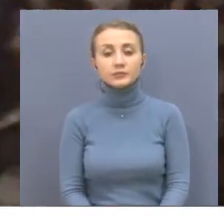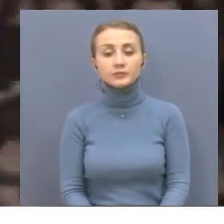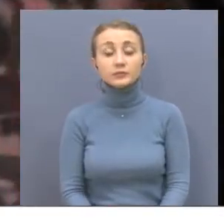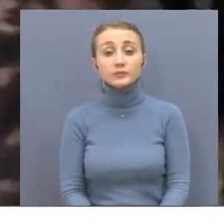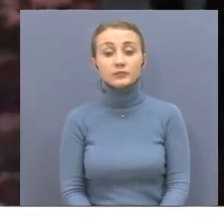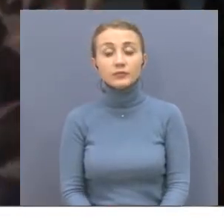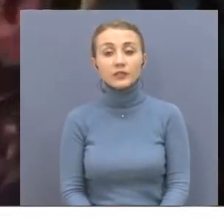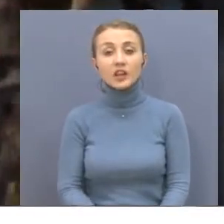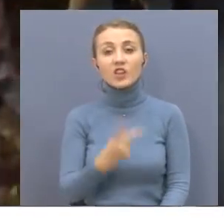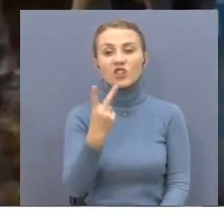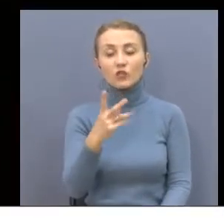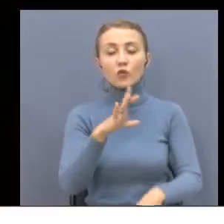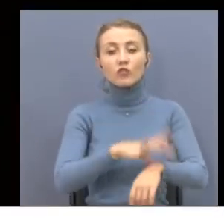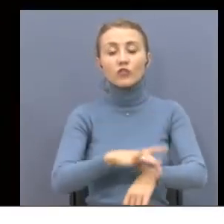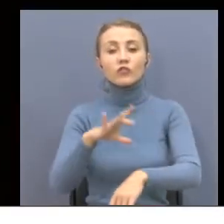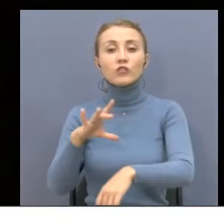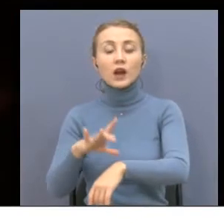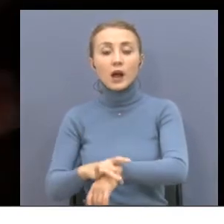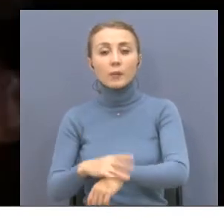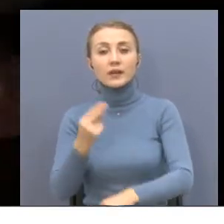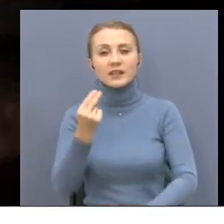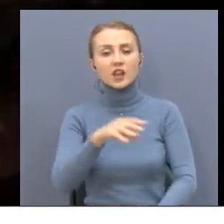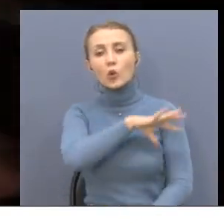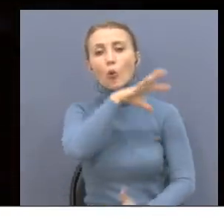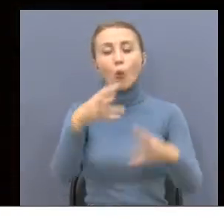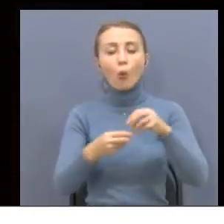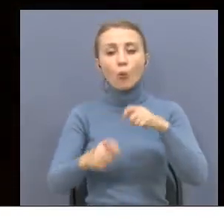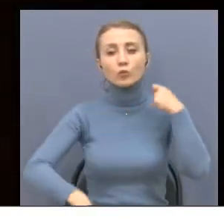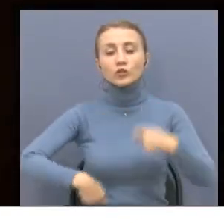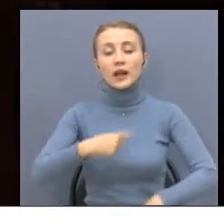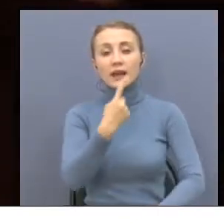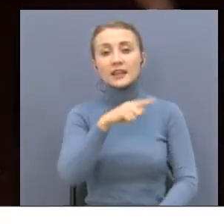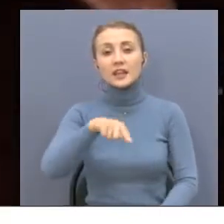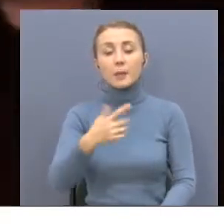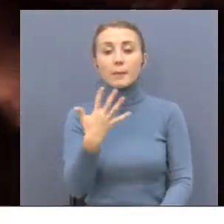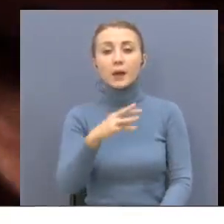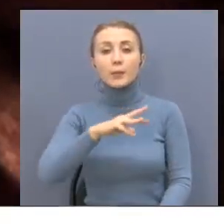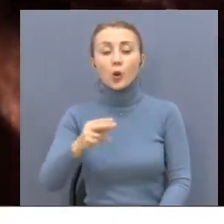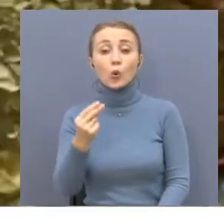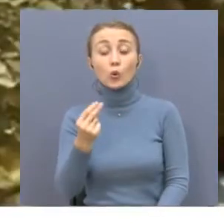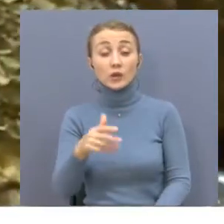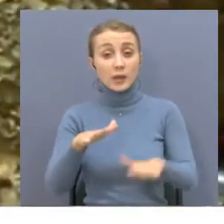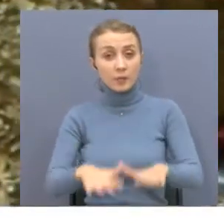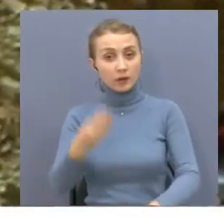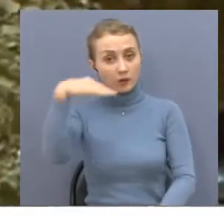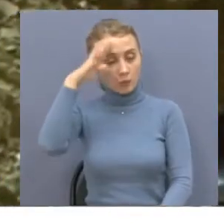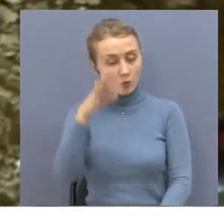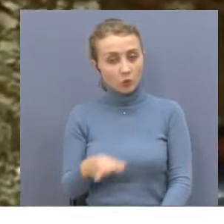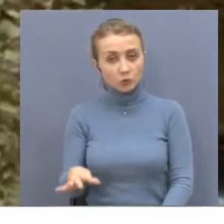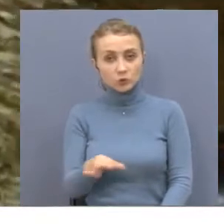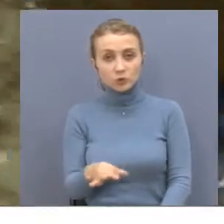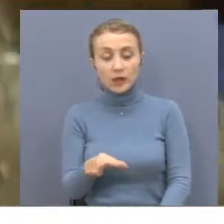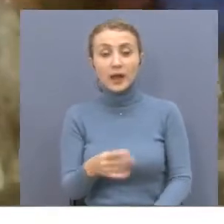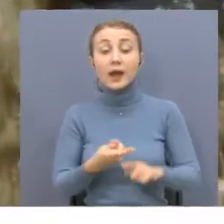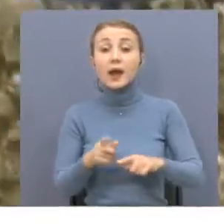келген шығын 1,5 миллион тенгеден асты. Еске сала кетейік, Ақмола облысының аумағында браконьер жедел алдын алу шарасы